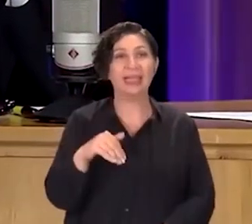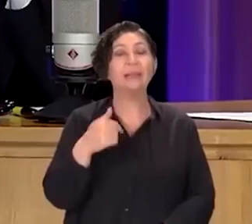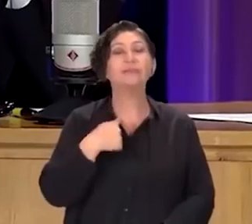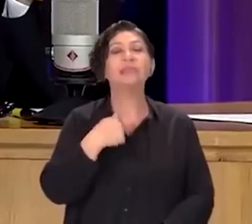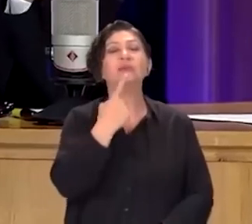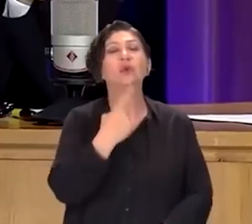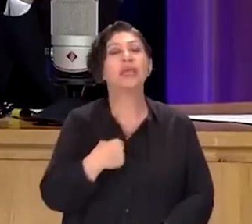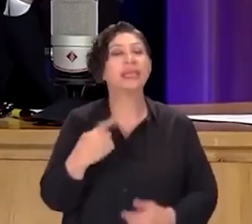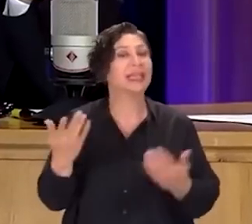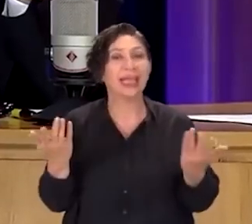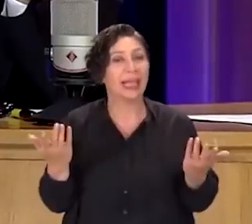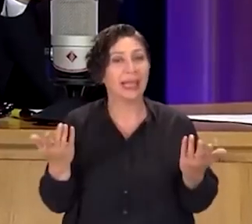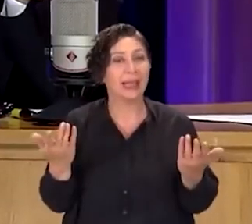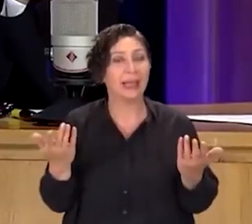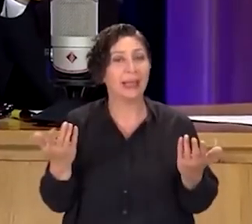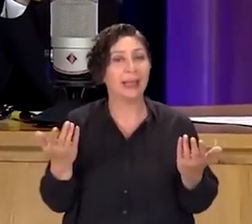söylediği şey şu.